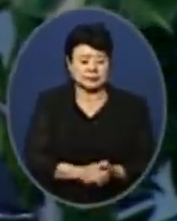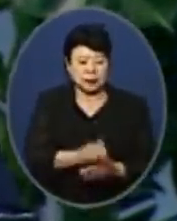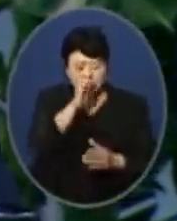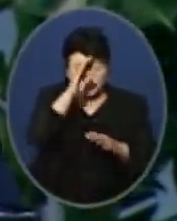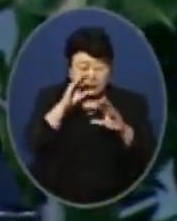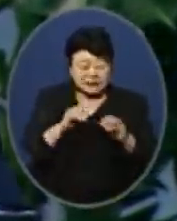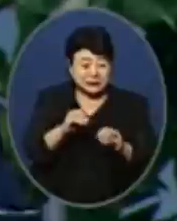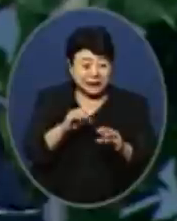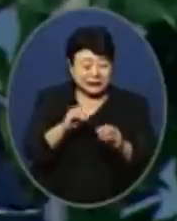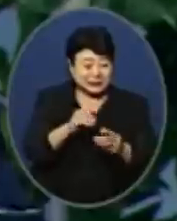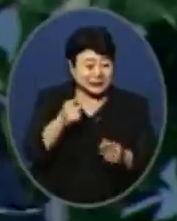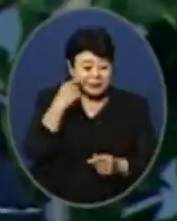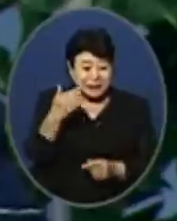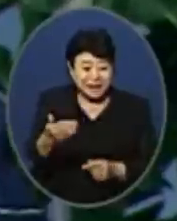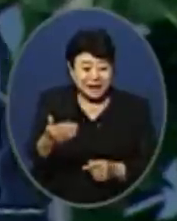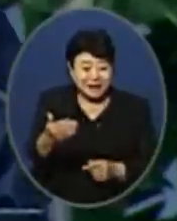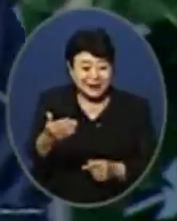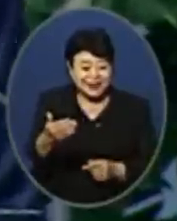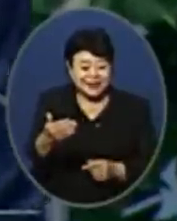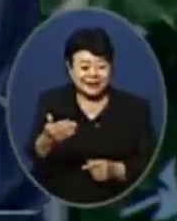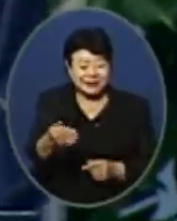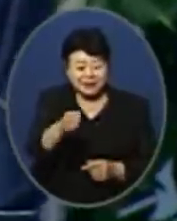병 났습니까? 안 났습니까?